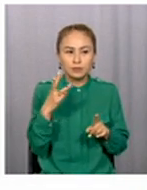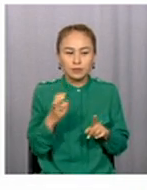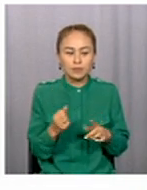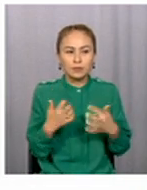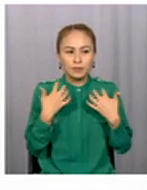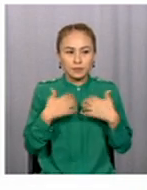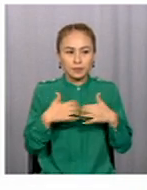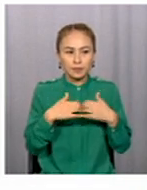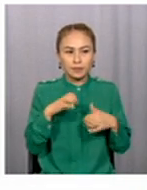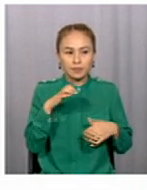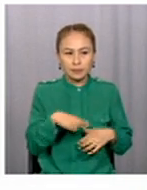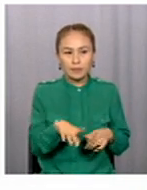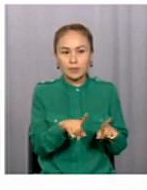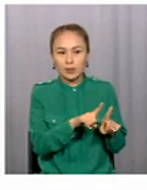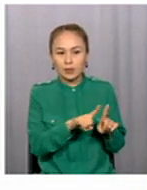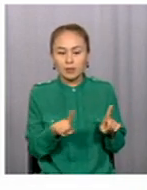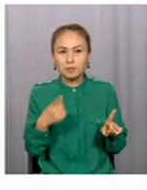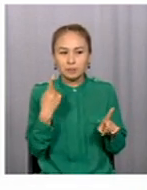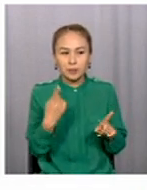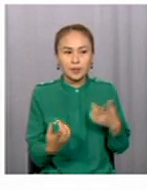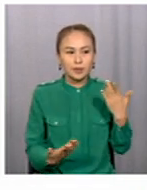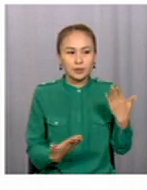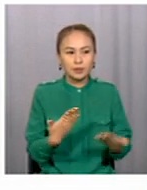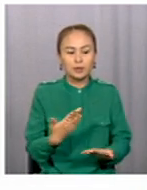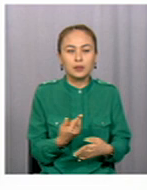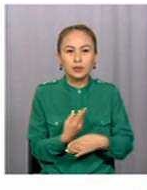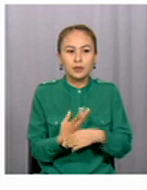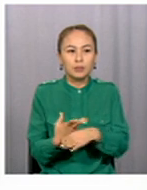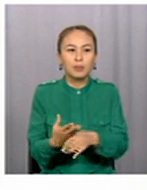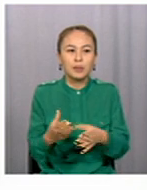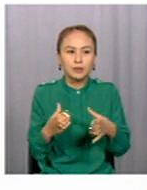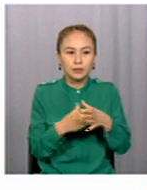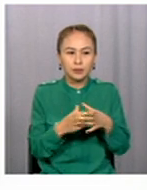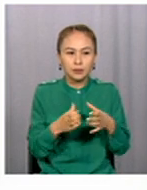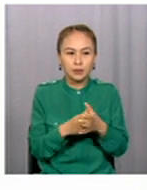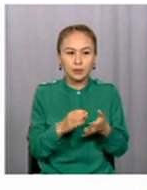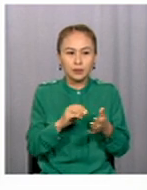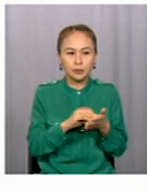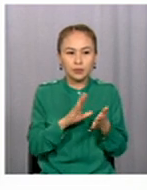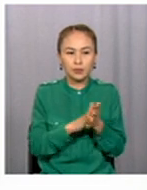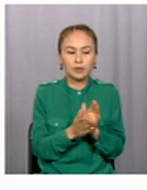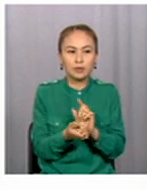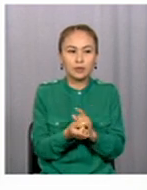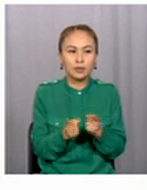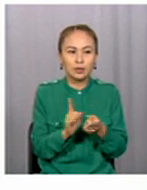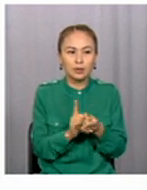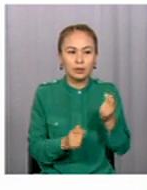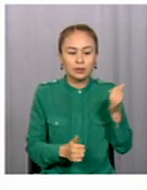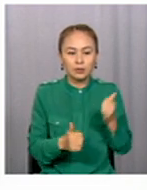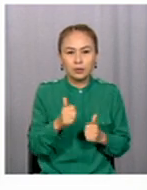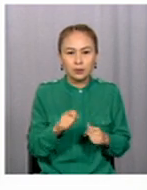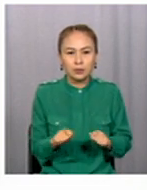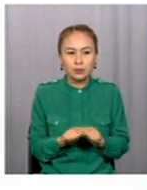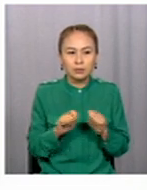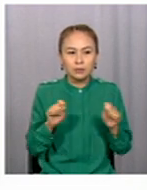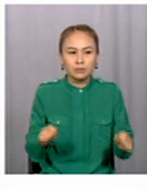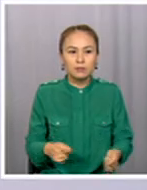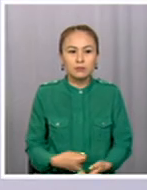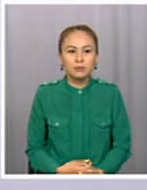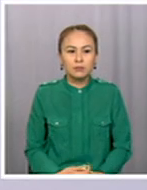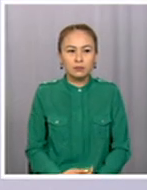Статистикада сызықтық диаграмма бір немесе бірнеше шама мәндерінің өзгерістерін салыстыру үшін